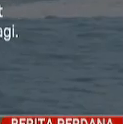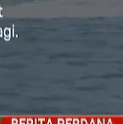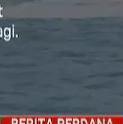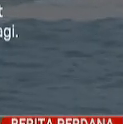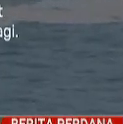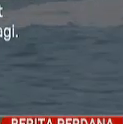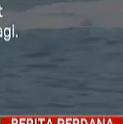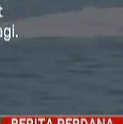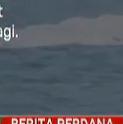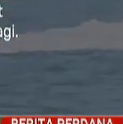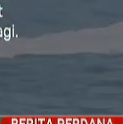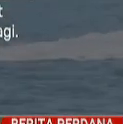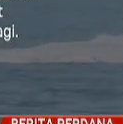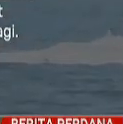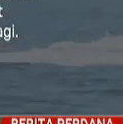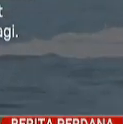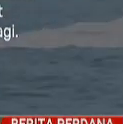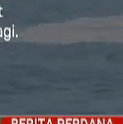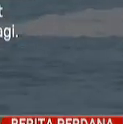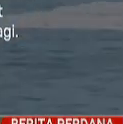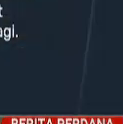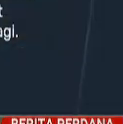70 batu nautika, iaitu